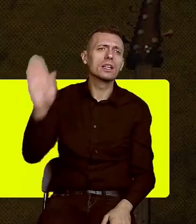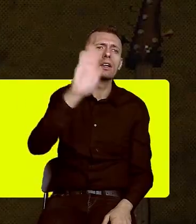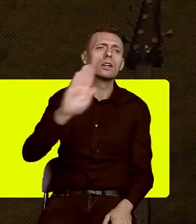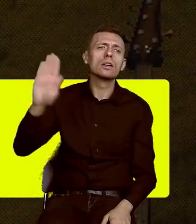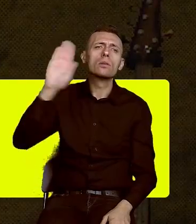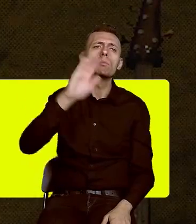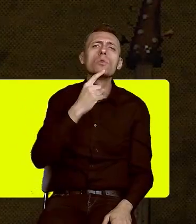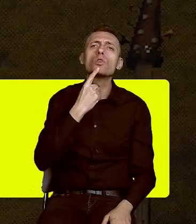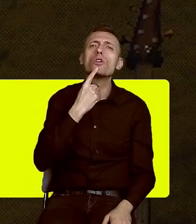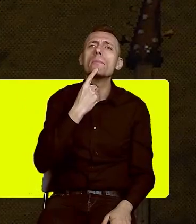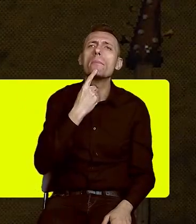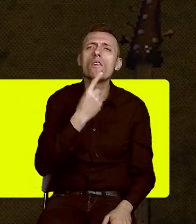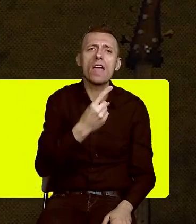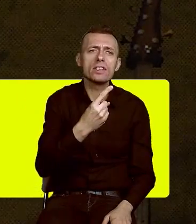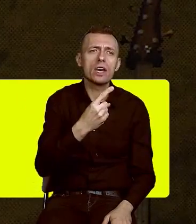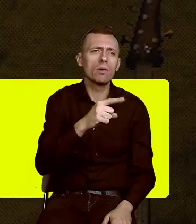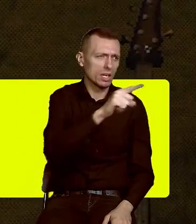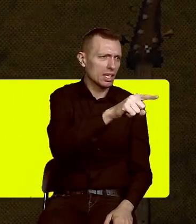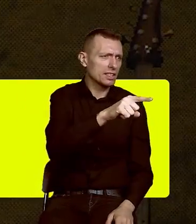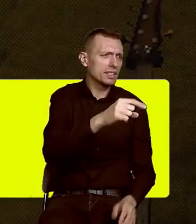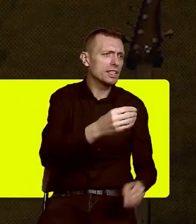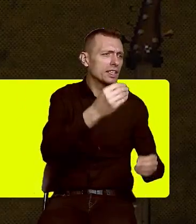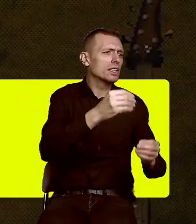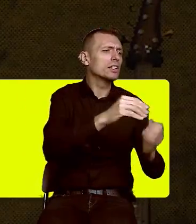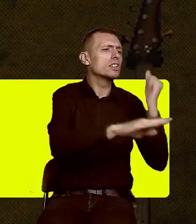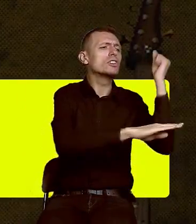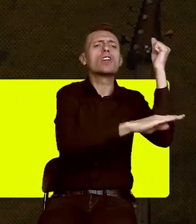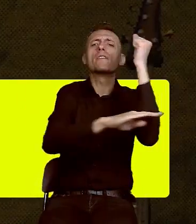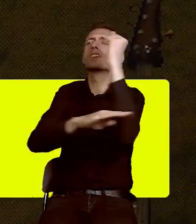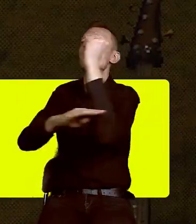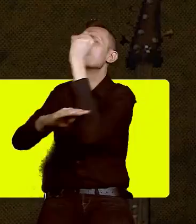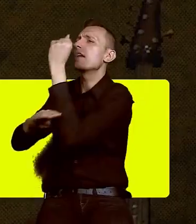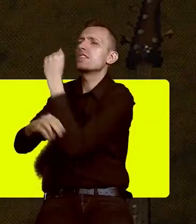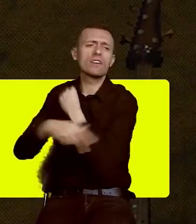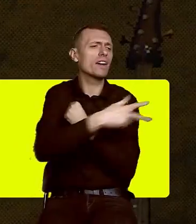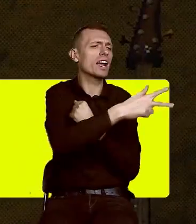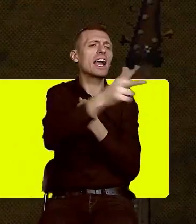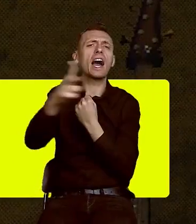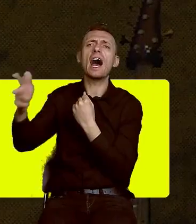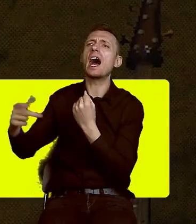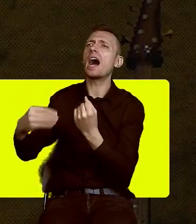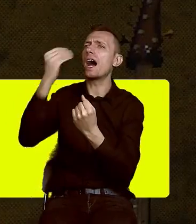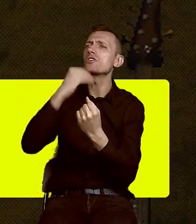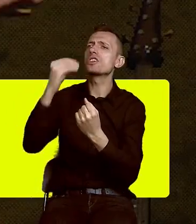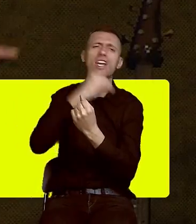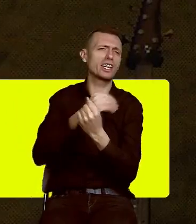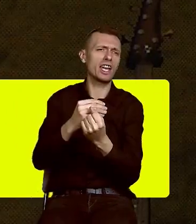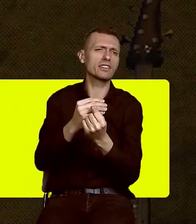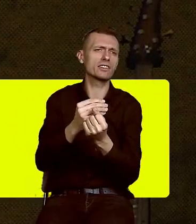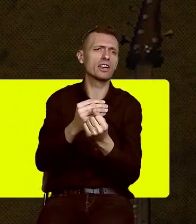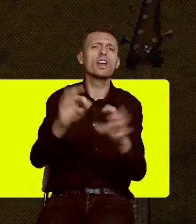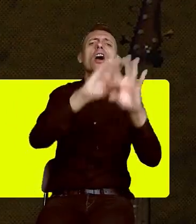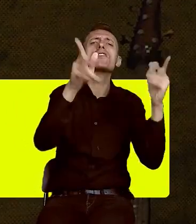z dowolnego drzewa, jedz tyle, ile chcesz, kiedy chcesz i w jakiej pozycji chcesz. To wszystko jest